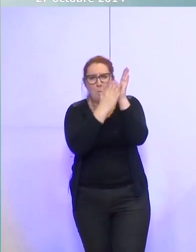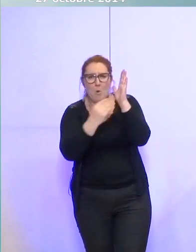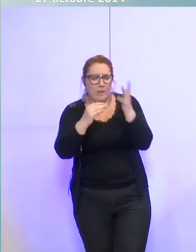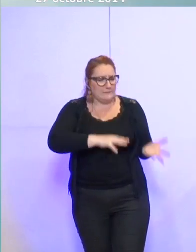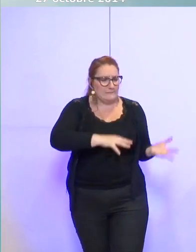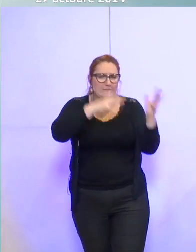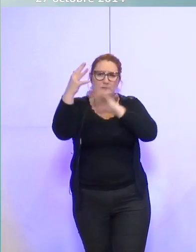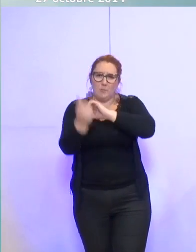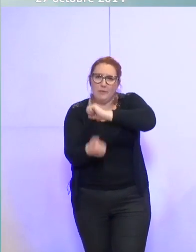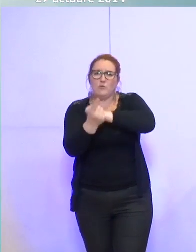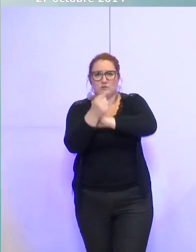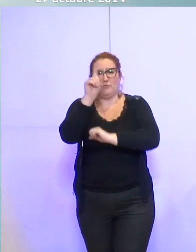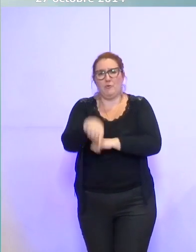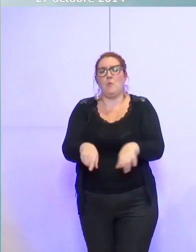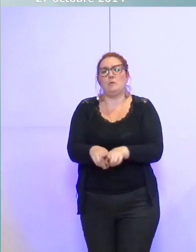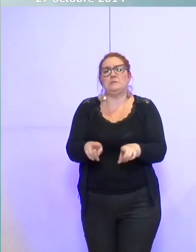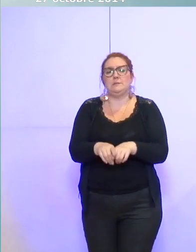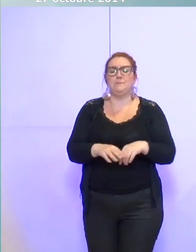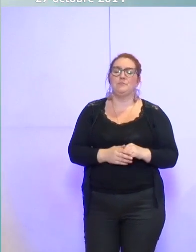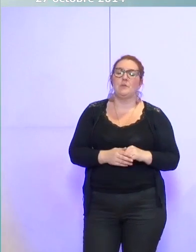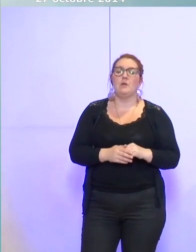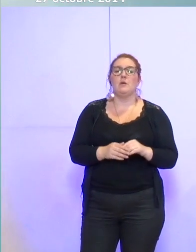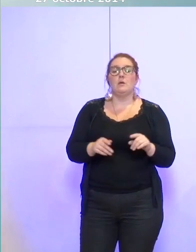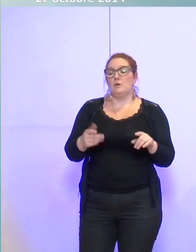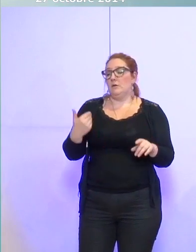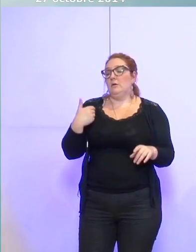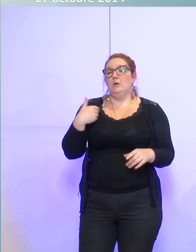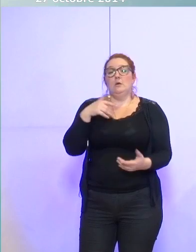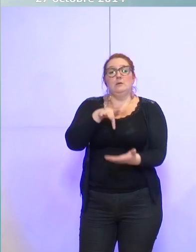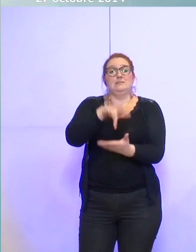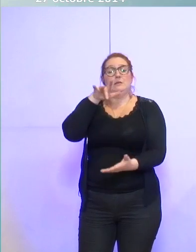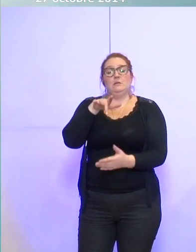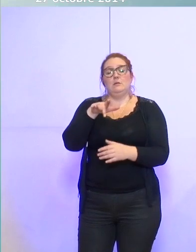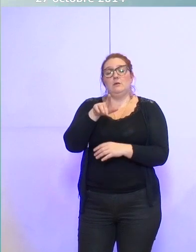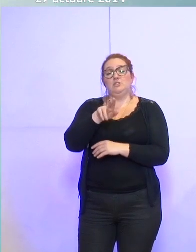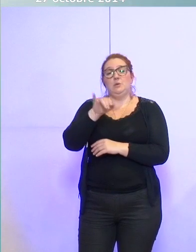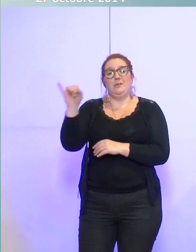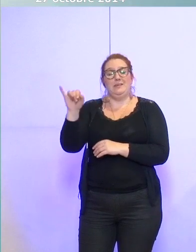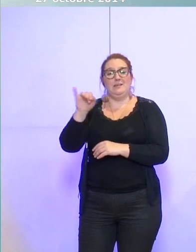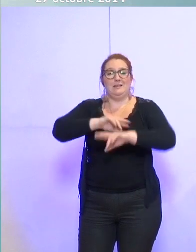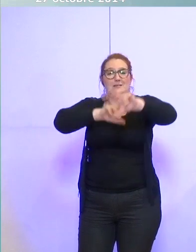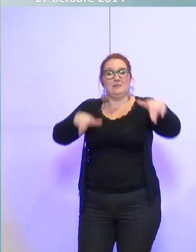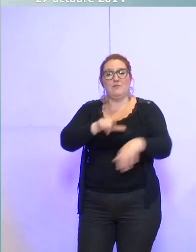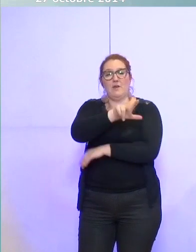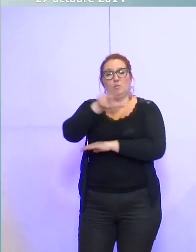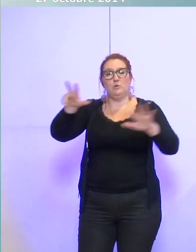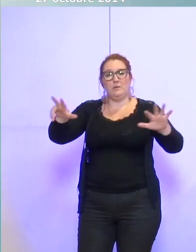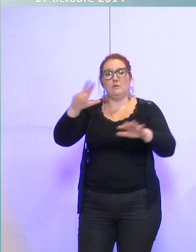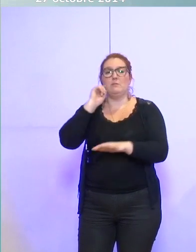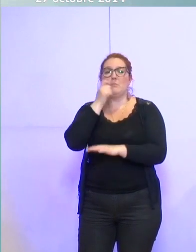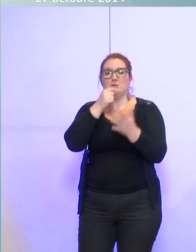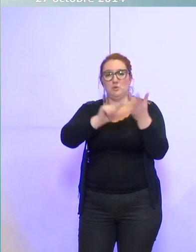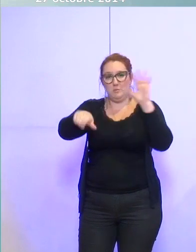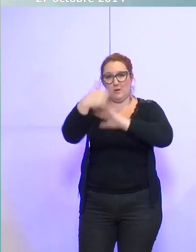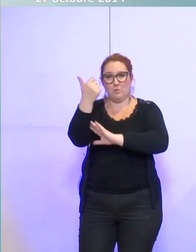s'agit pour la ville de Grenoble d'honorer sa signature de la convention partenariale de site Grenoble Université de l'Innovation du 28 mars 2011 qui fixe les